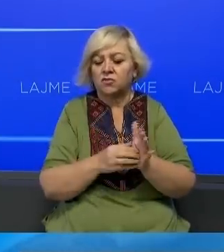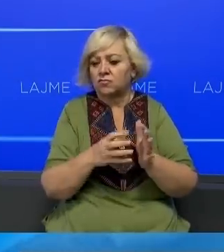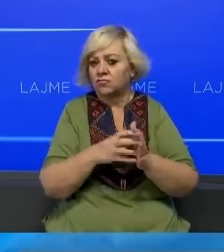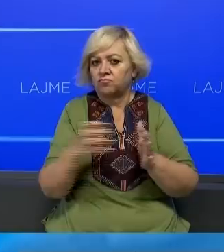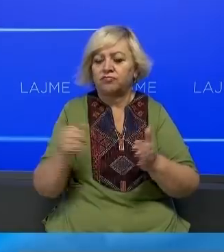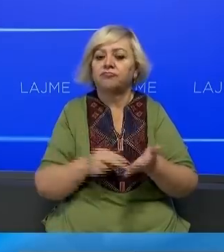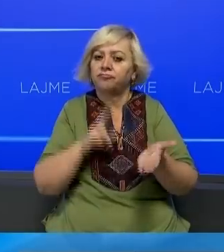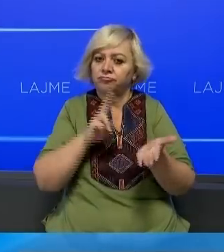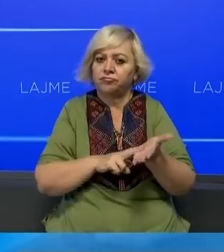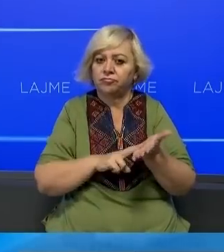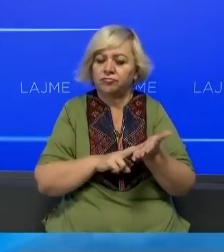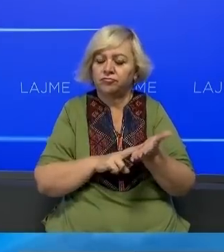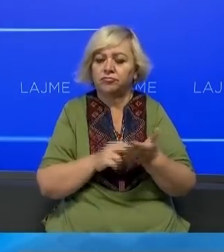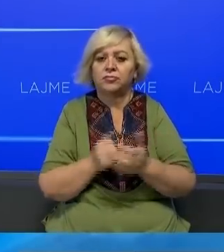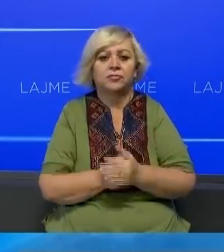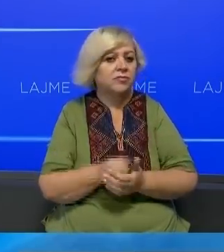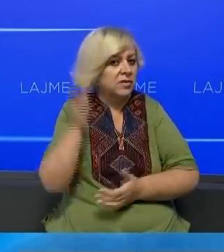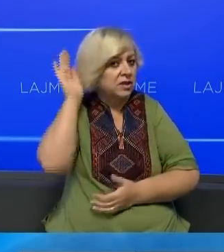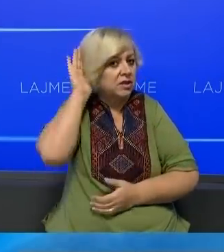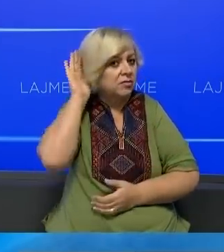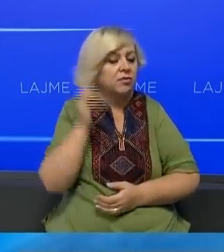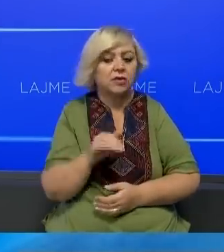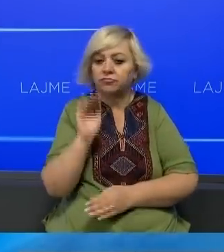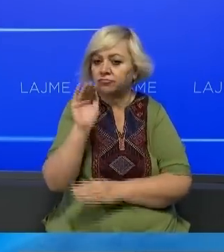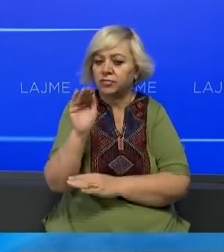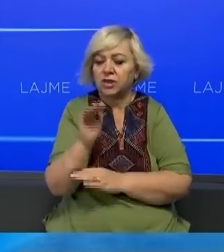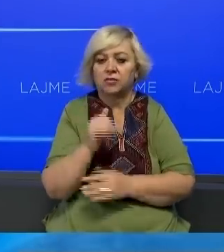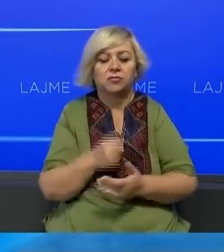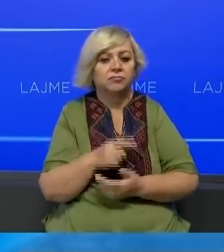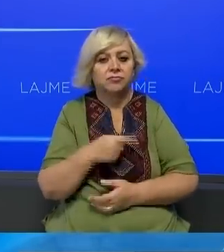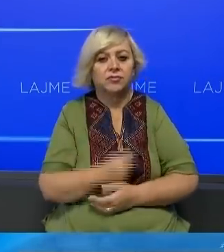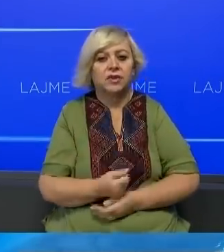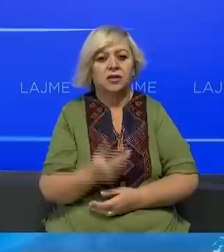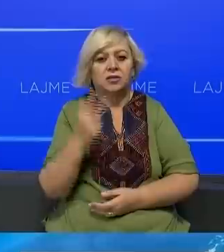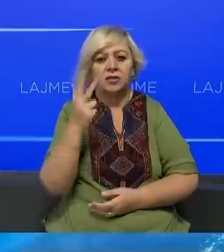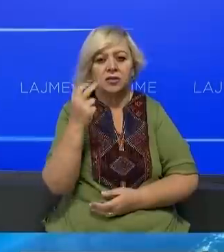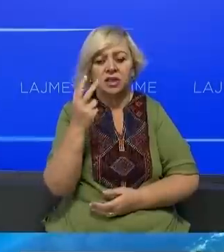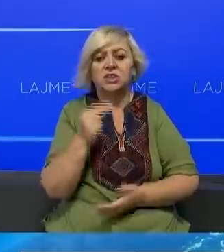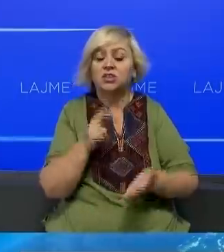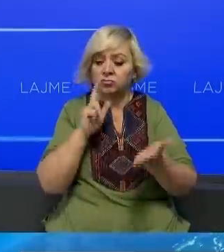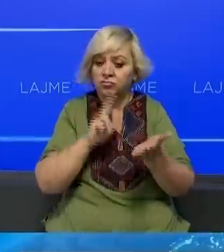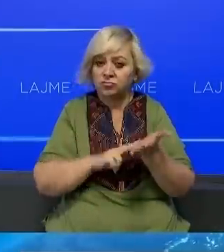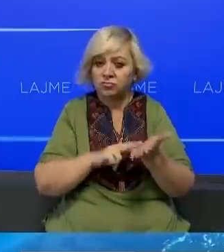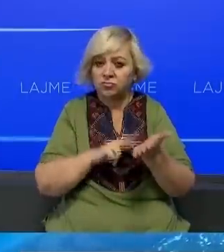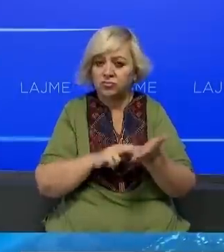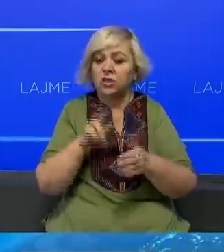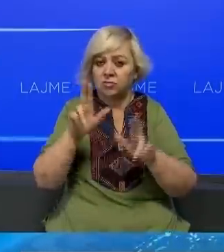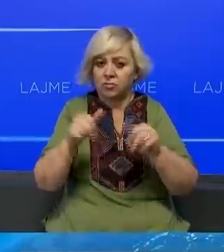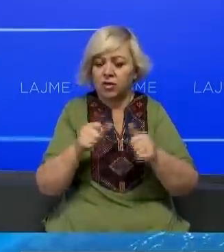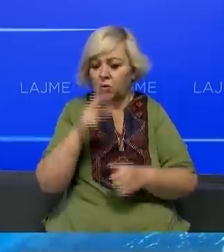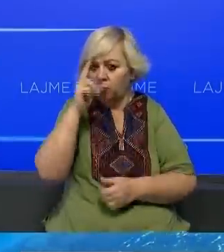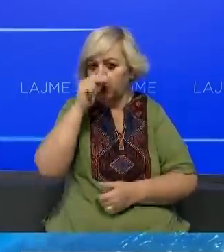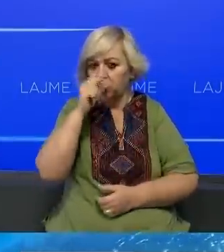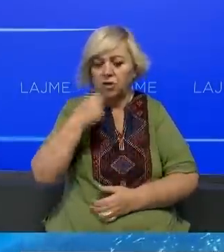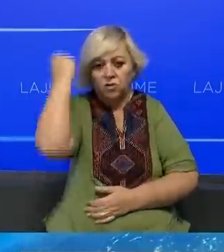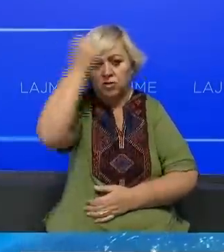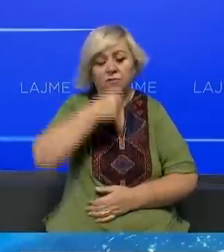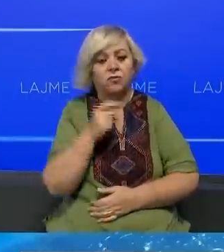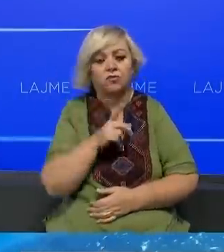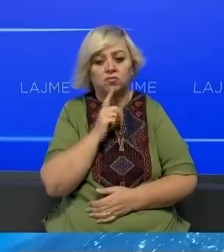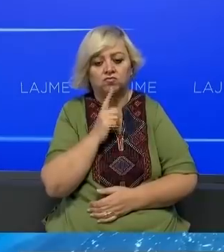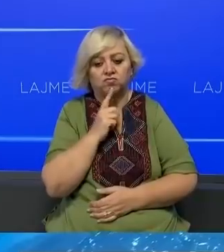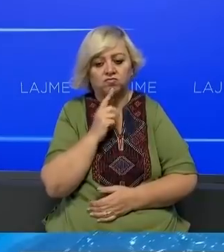simbolet. Ministria e Punëve të Brendshme ka njoftuar se në stok ka mbi 300.000 letër ngjitës, derisa policia e Kosovës nga sot shqipton gjoba